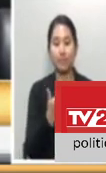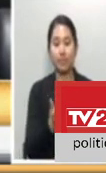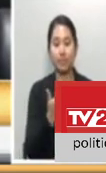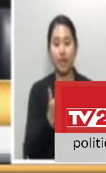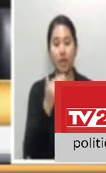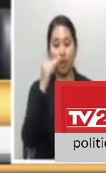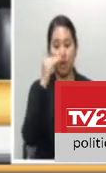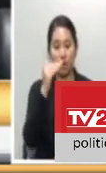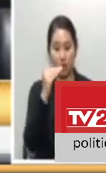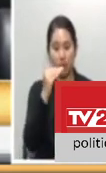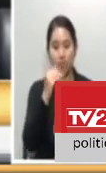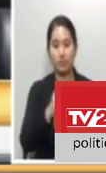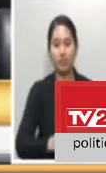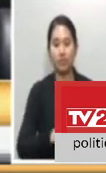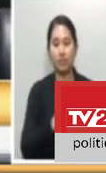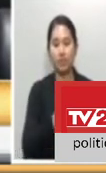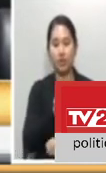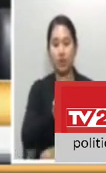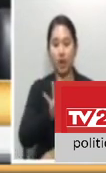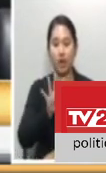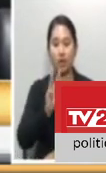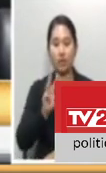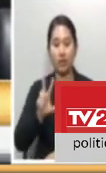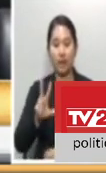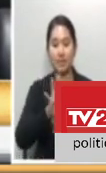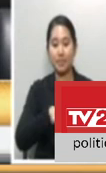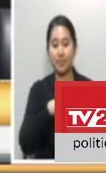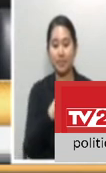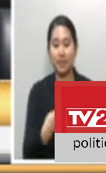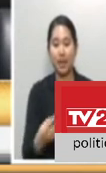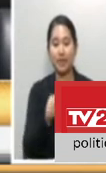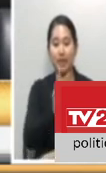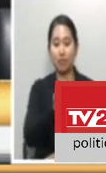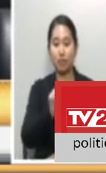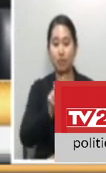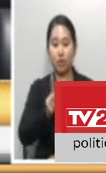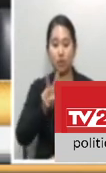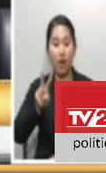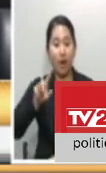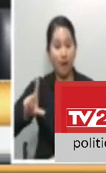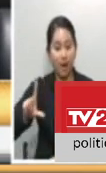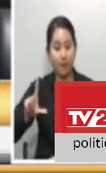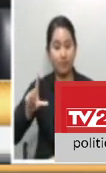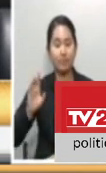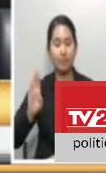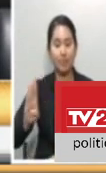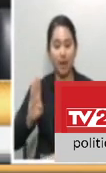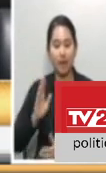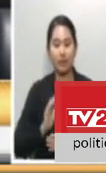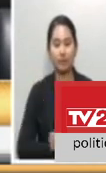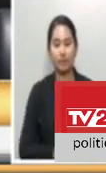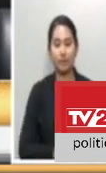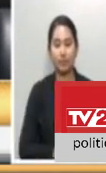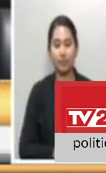ปี2563ที่ตั้งไว้ 3.2 ล้านล้านบาทขาดดุลอยู่ประมา